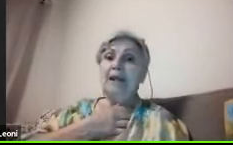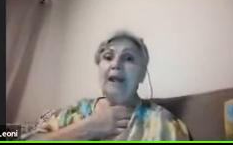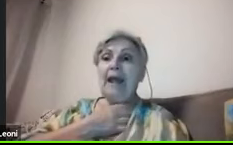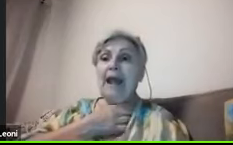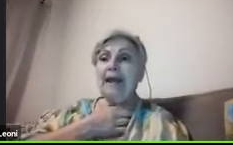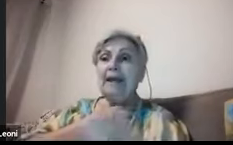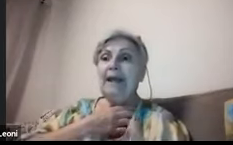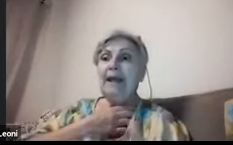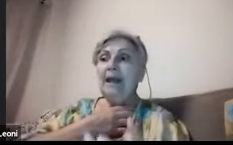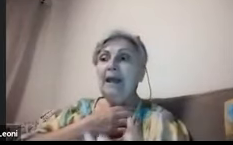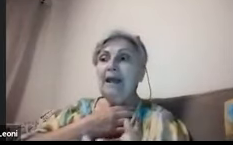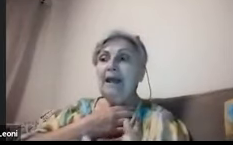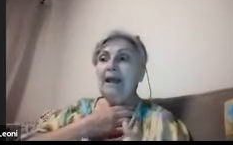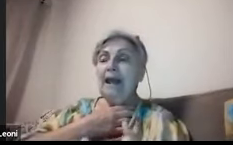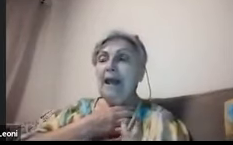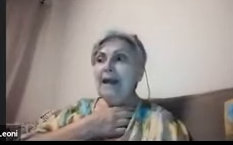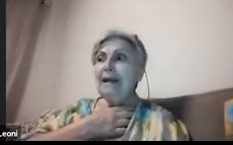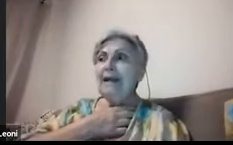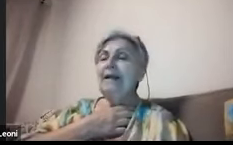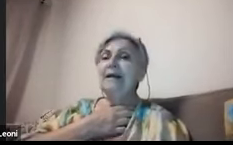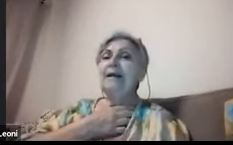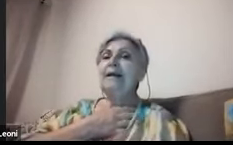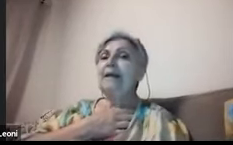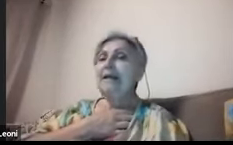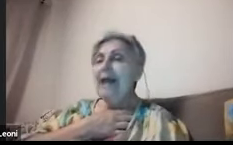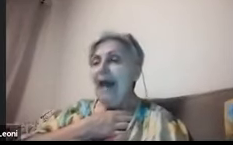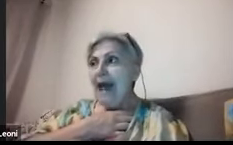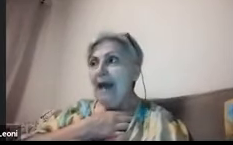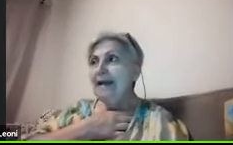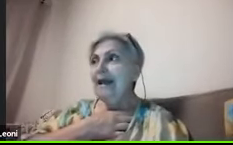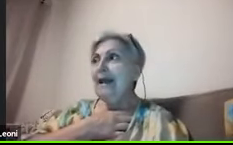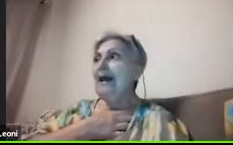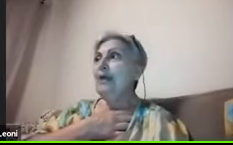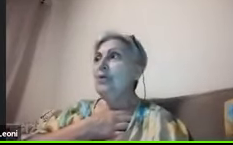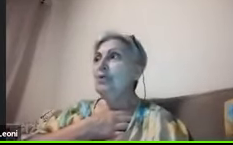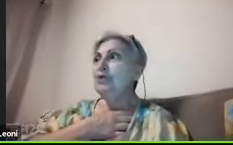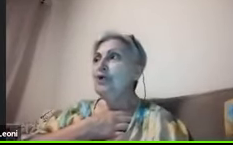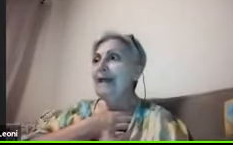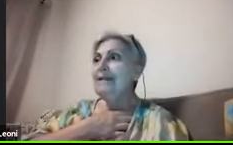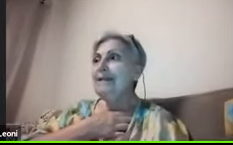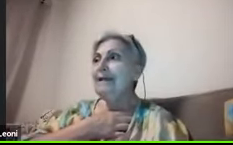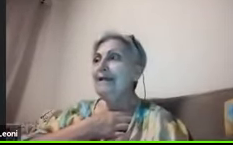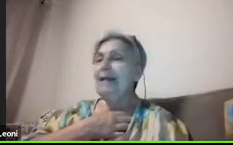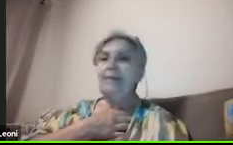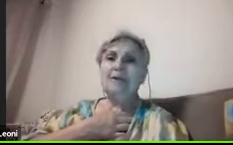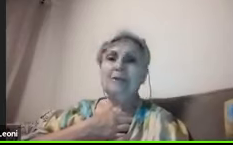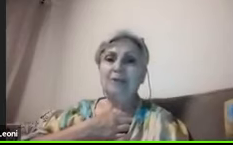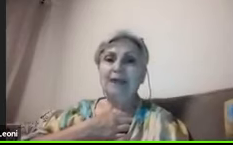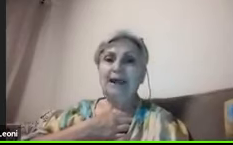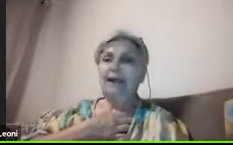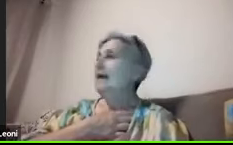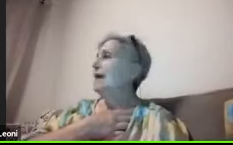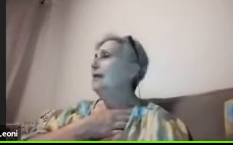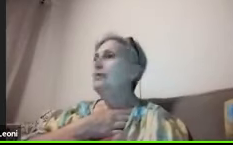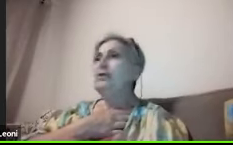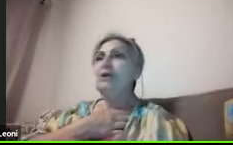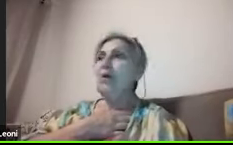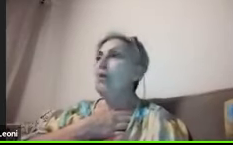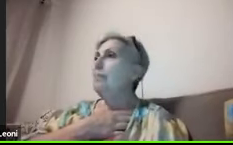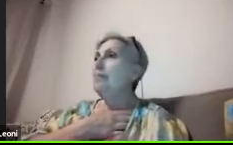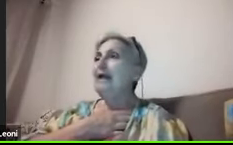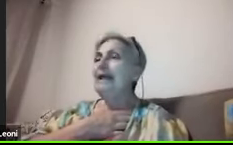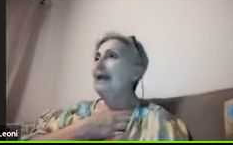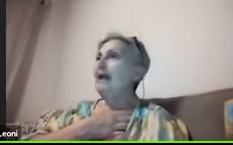accade, è il nostro cambio di paradigma. E anche la conoscenza delle persone, che non